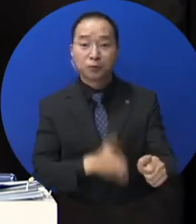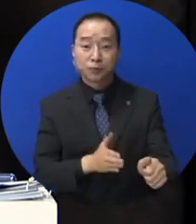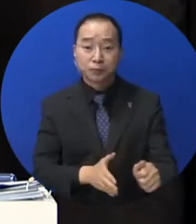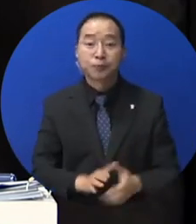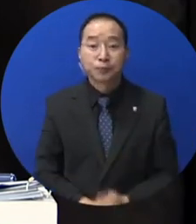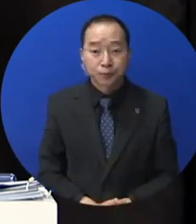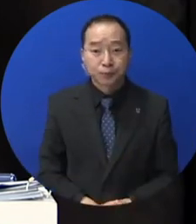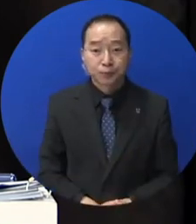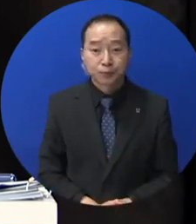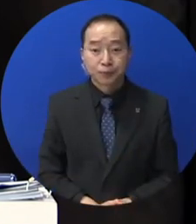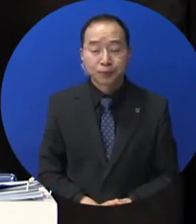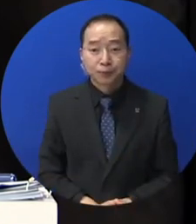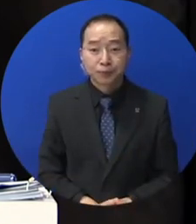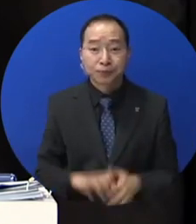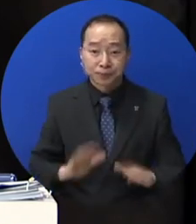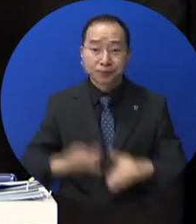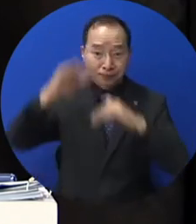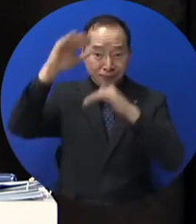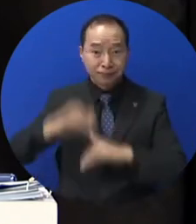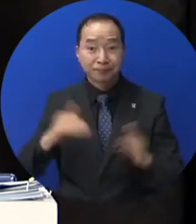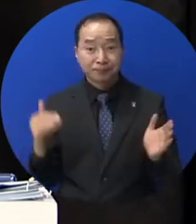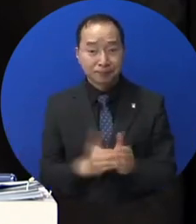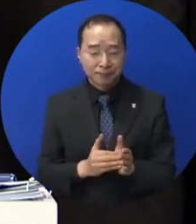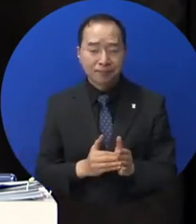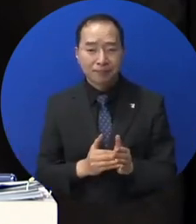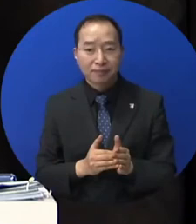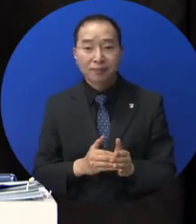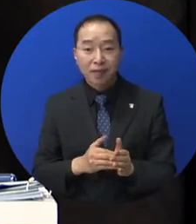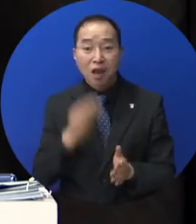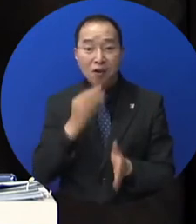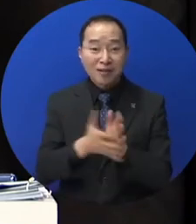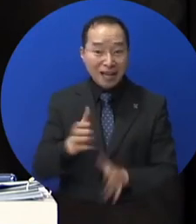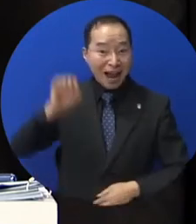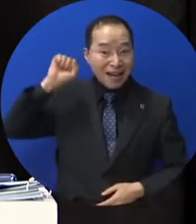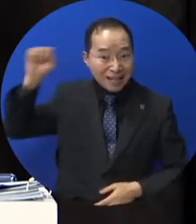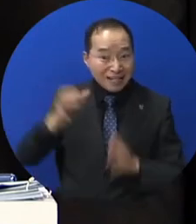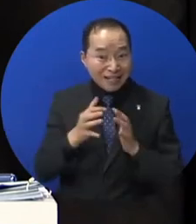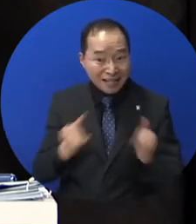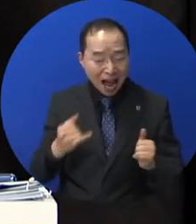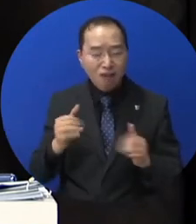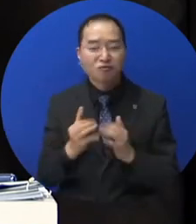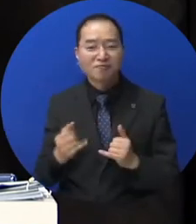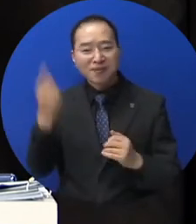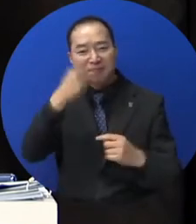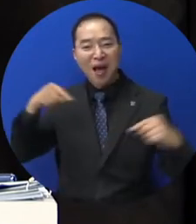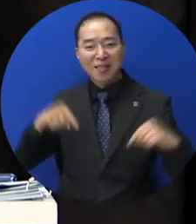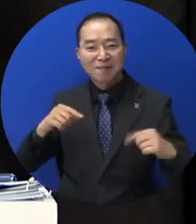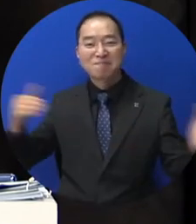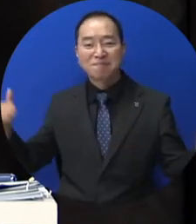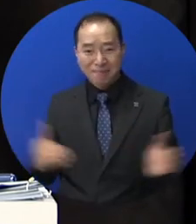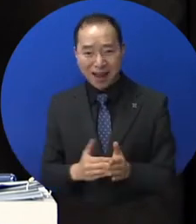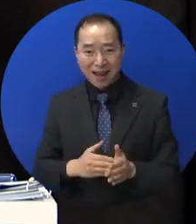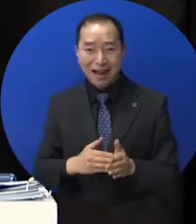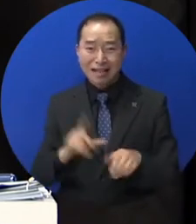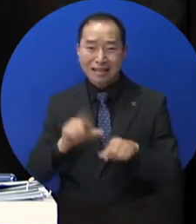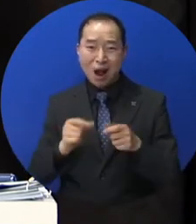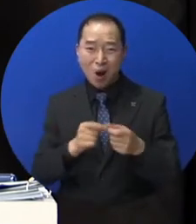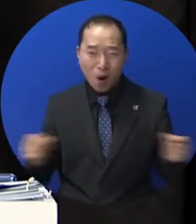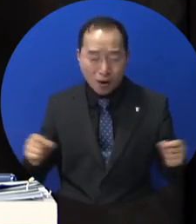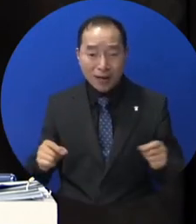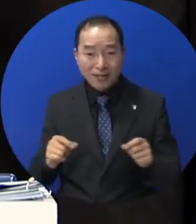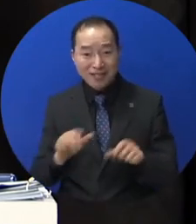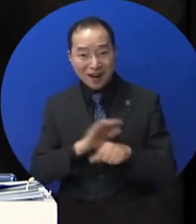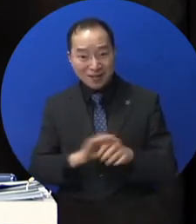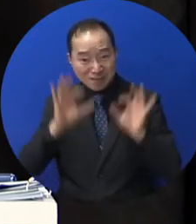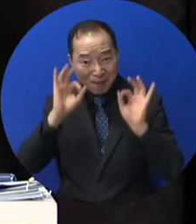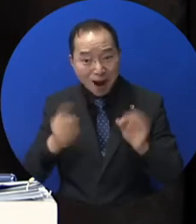당부 말씀드리겠습니다. 이것으로 더불어민주당 재보선 후보자 국민 면접을 모두 마치겠습니다. 긴 시간 동안 시청해 주신 국민 여러분